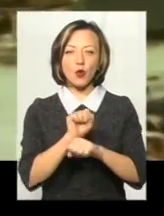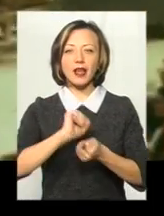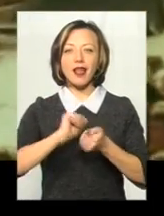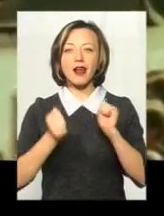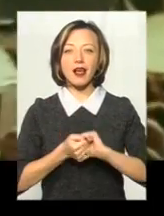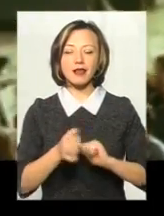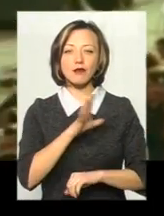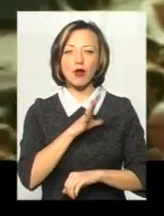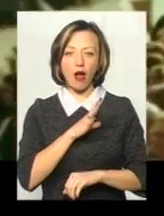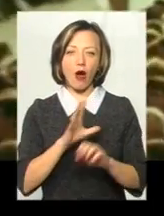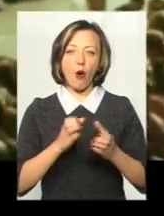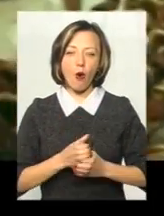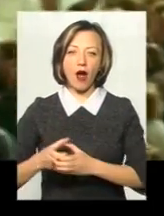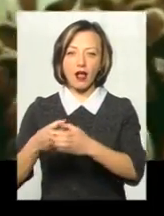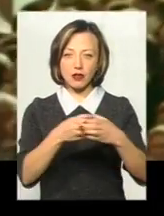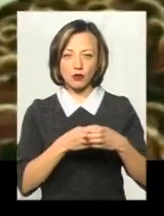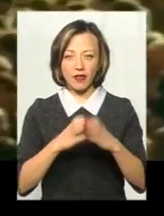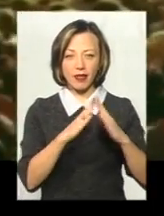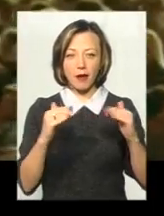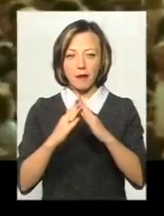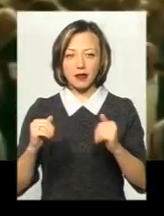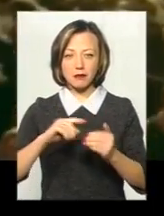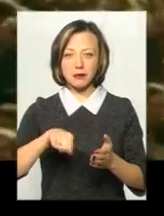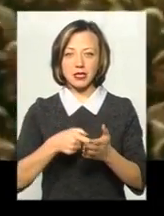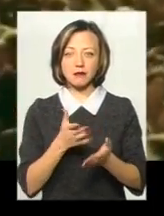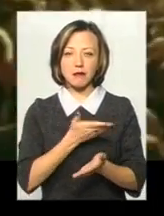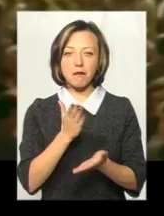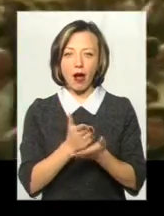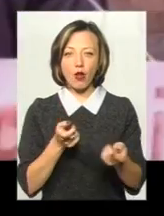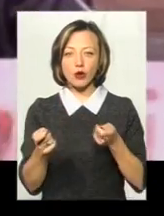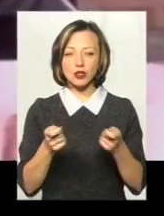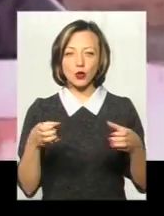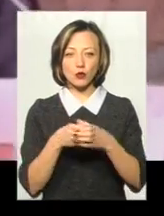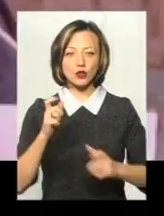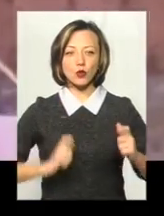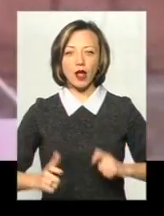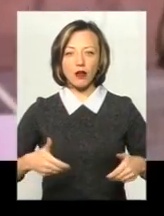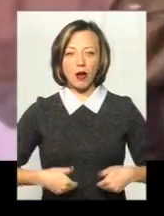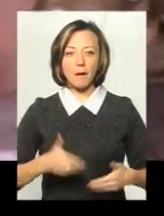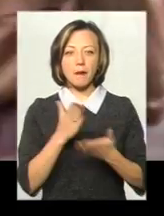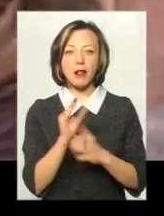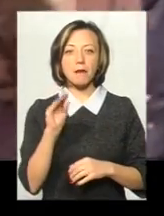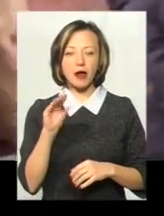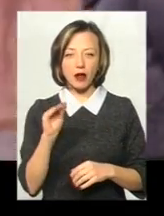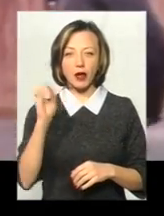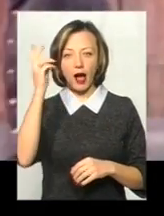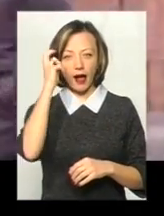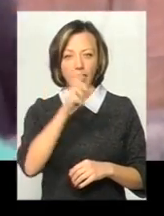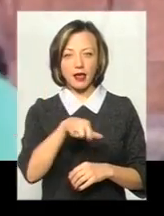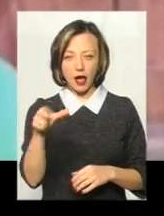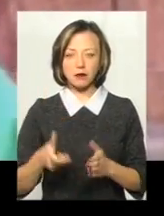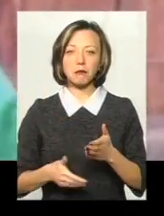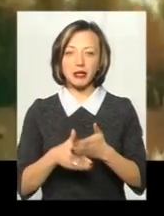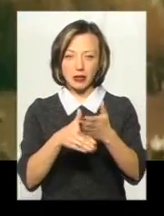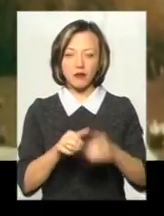була організованою. Наметове містечко мало свою координаційну групу. Студенти, які голодували, мали перепустки, а кияни ще тоді